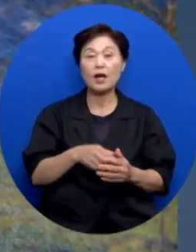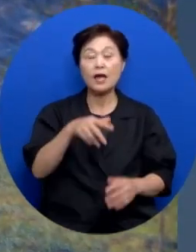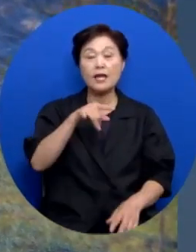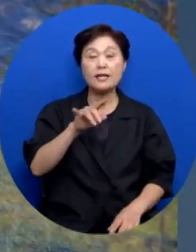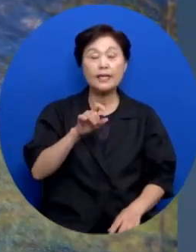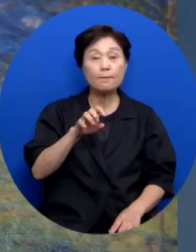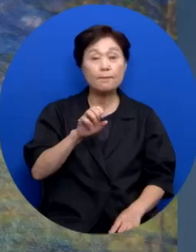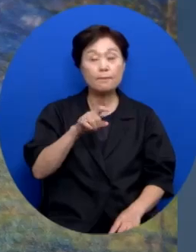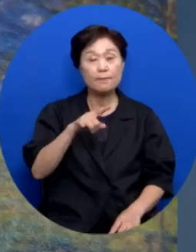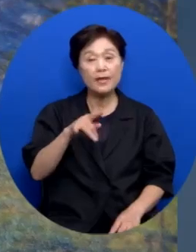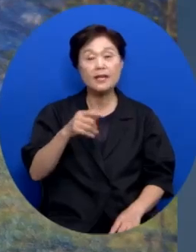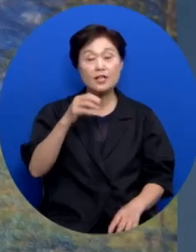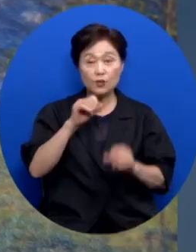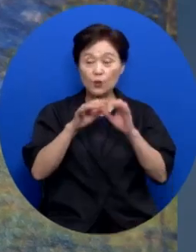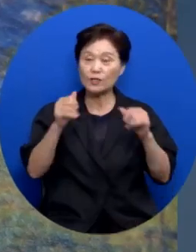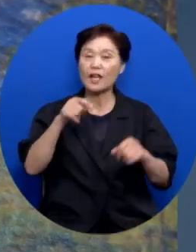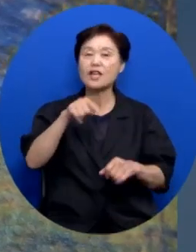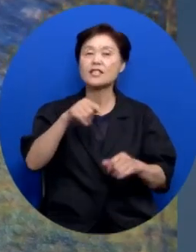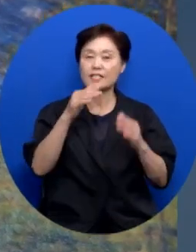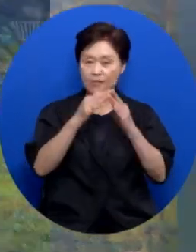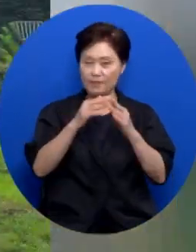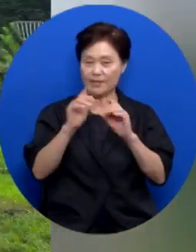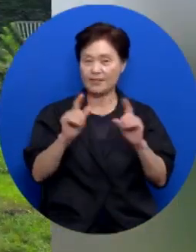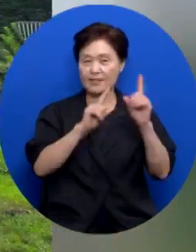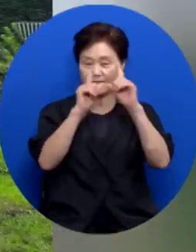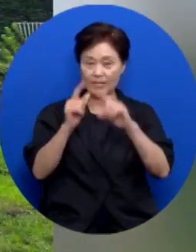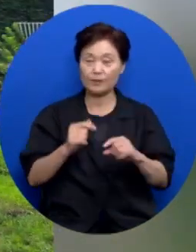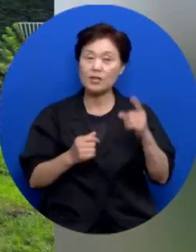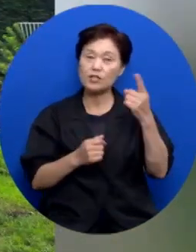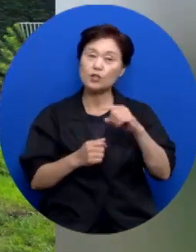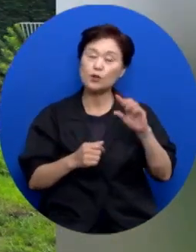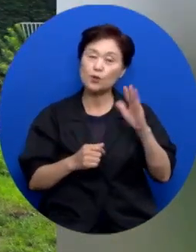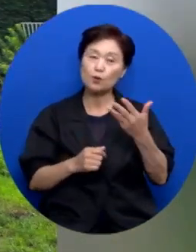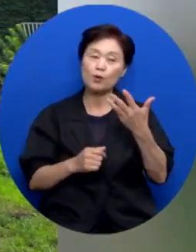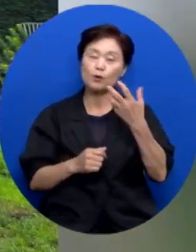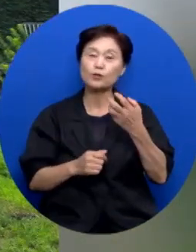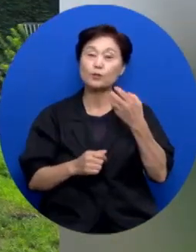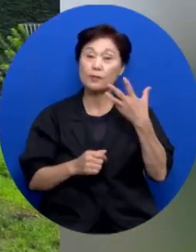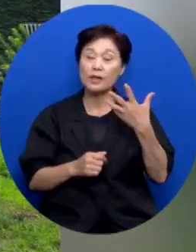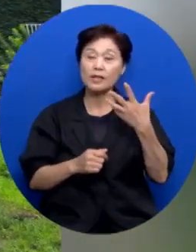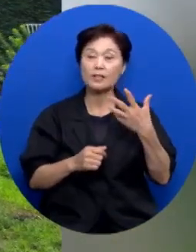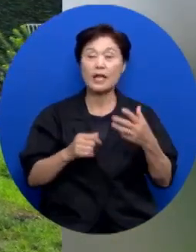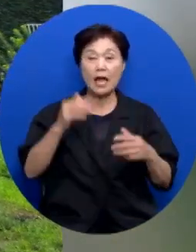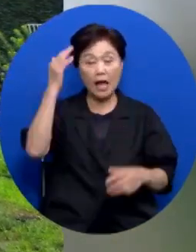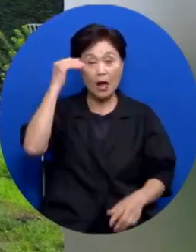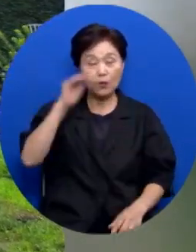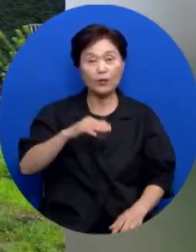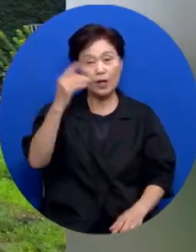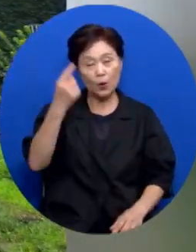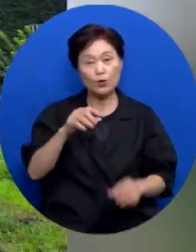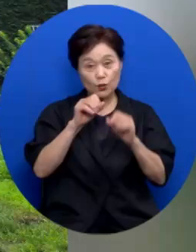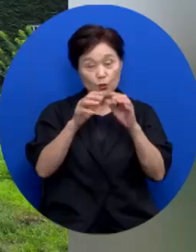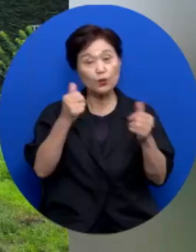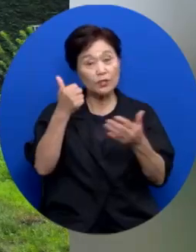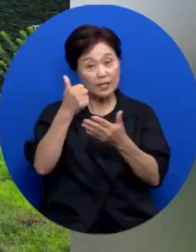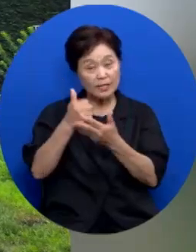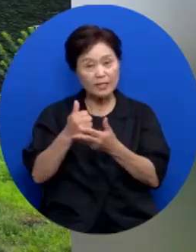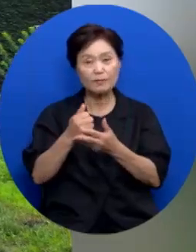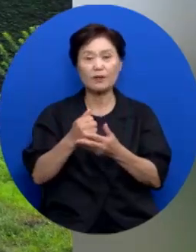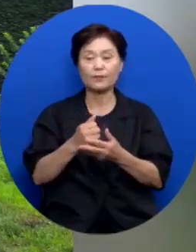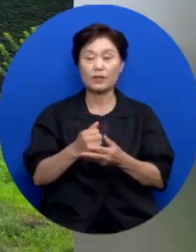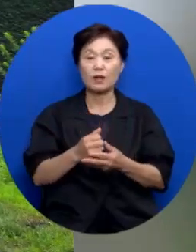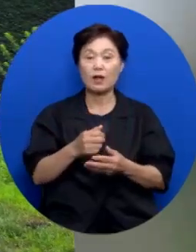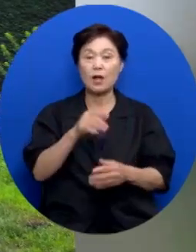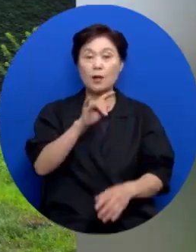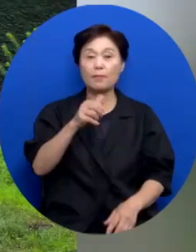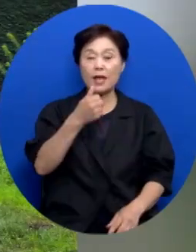선교사가 이집에 살았었습니다 1897년 우리나라에 온 캠벨 선교사는 배화여대